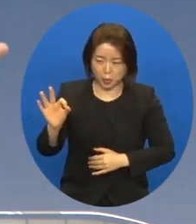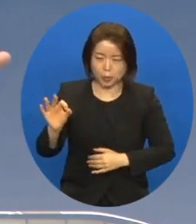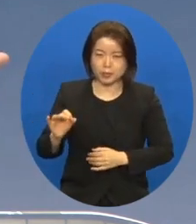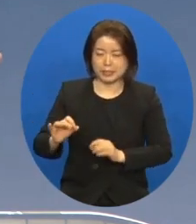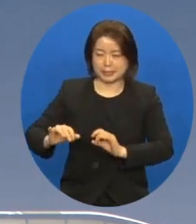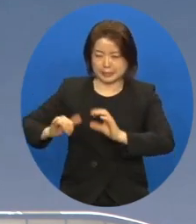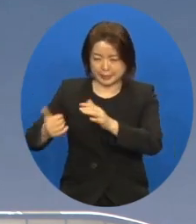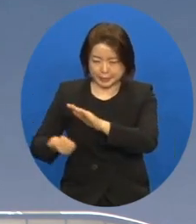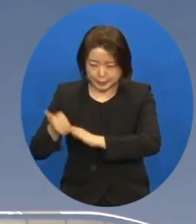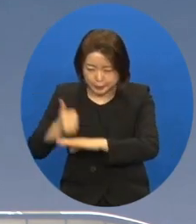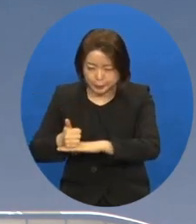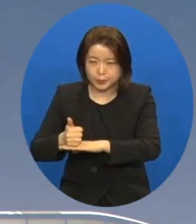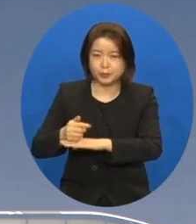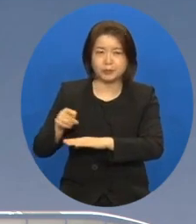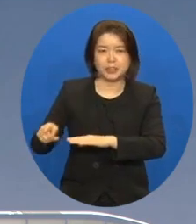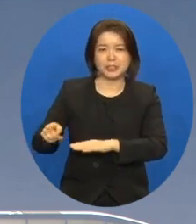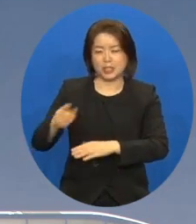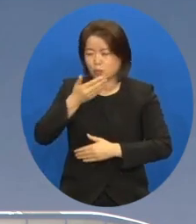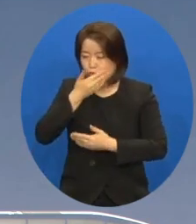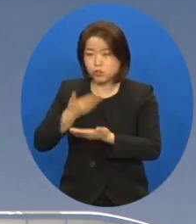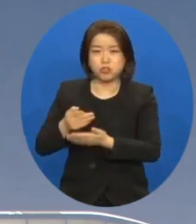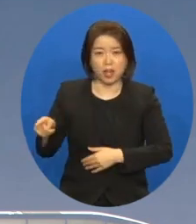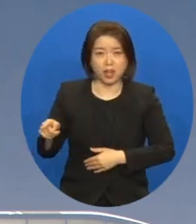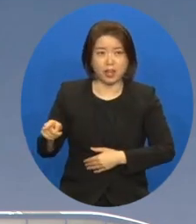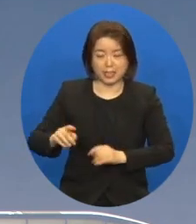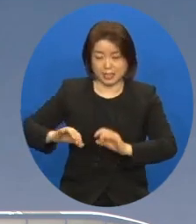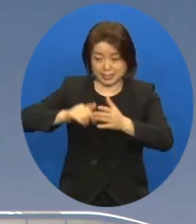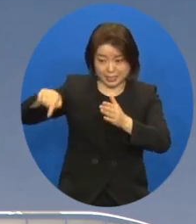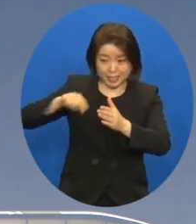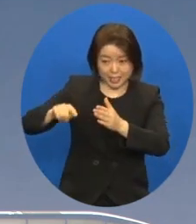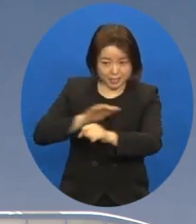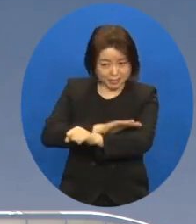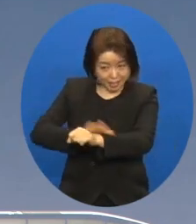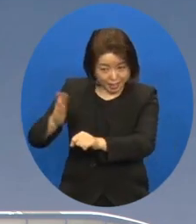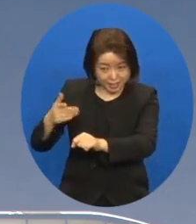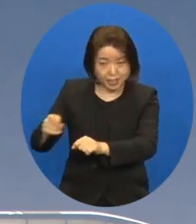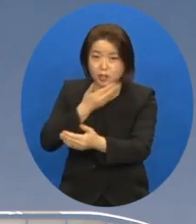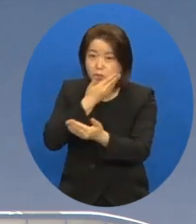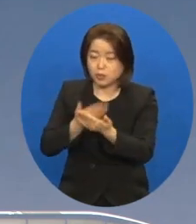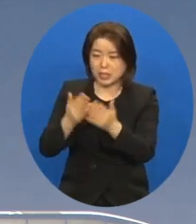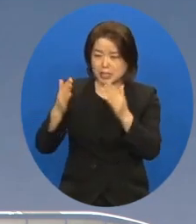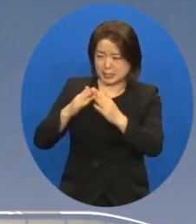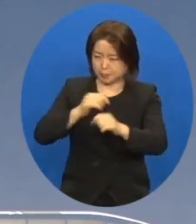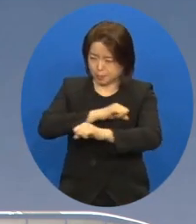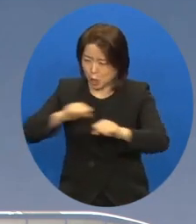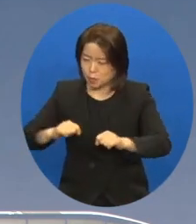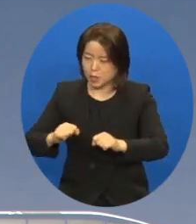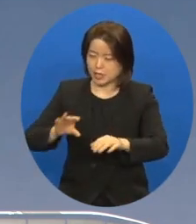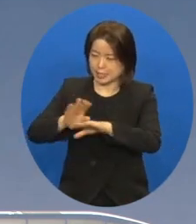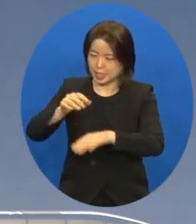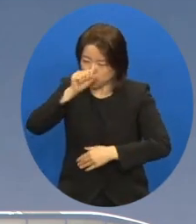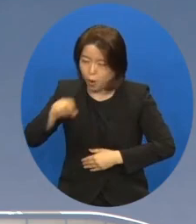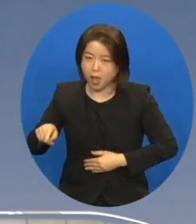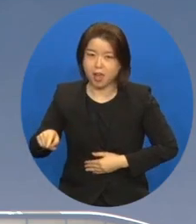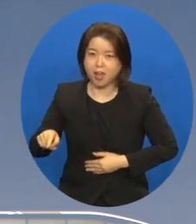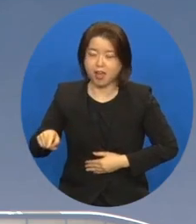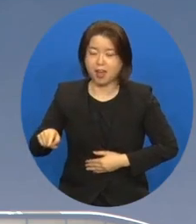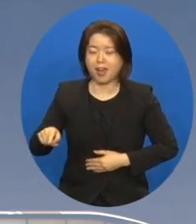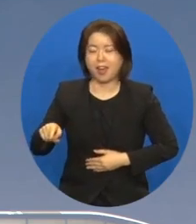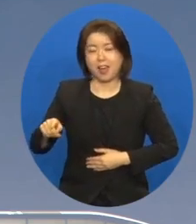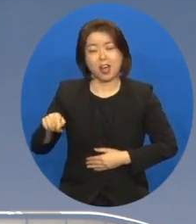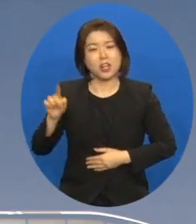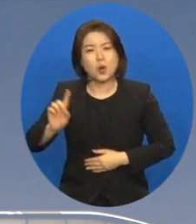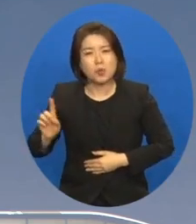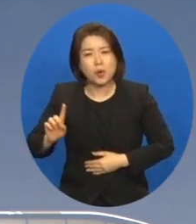세상 성공이 제일이고 세상에서 잘 되는 게 제일이고 집 커야 좋고 차가 커야 좋은 영적으로